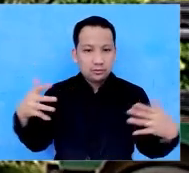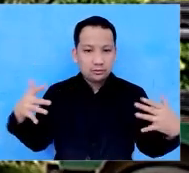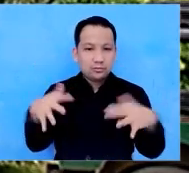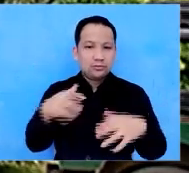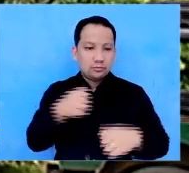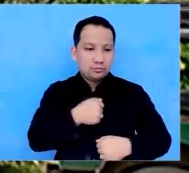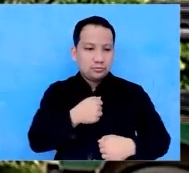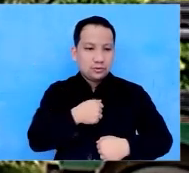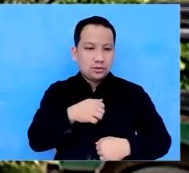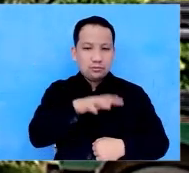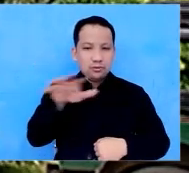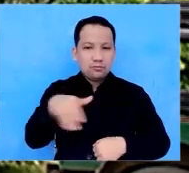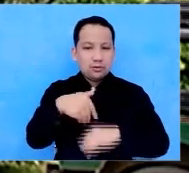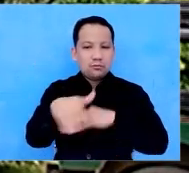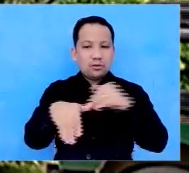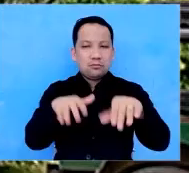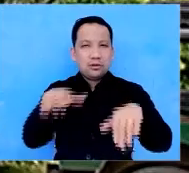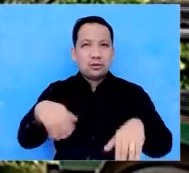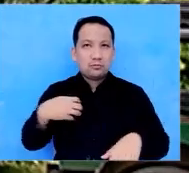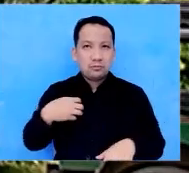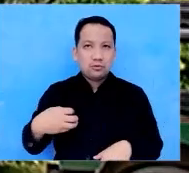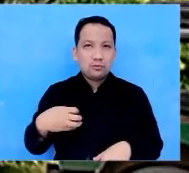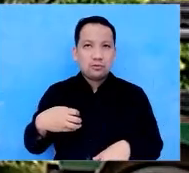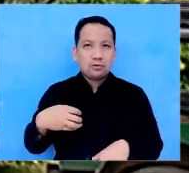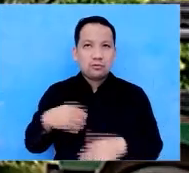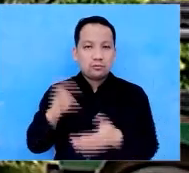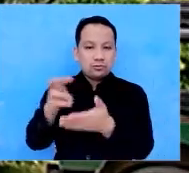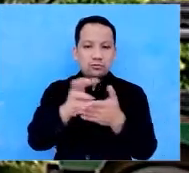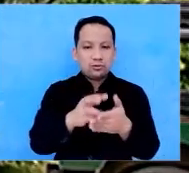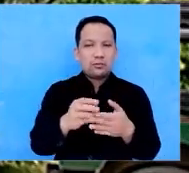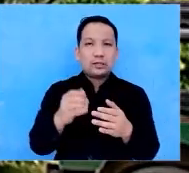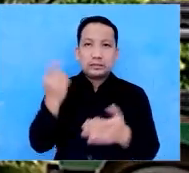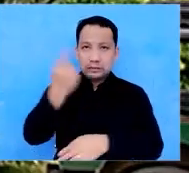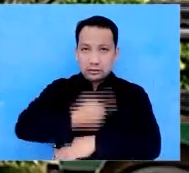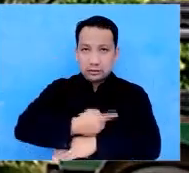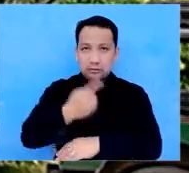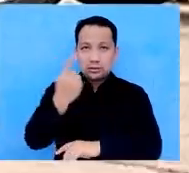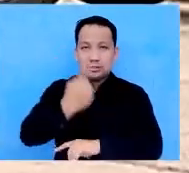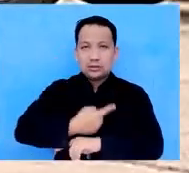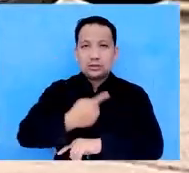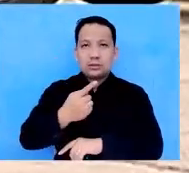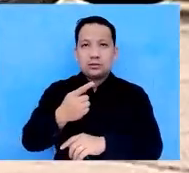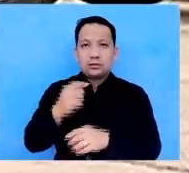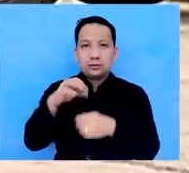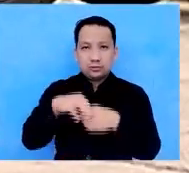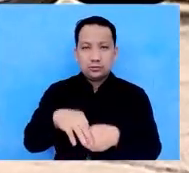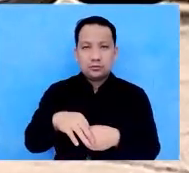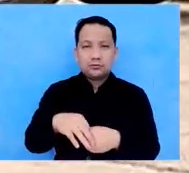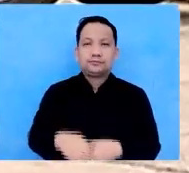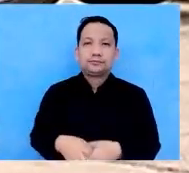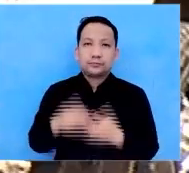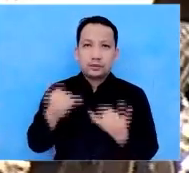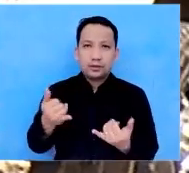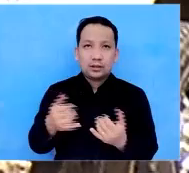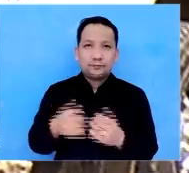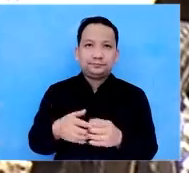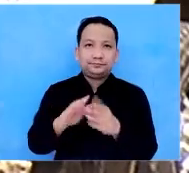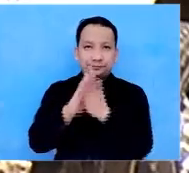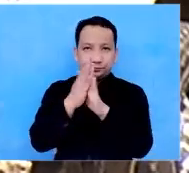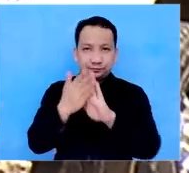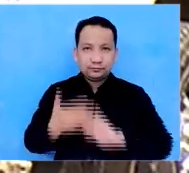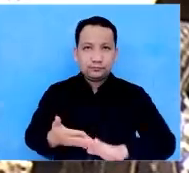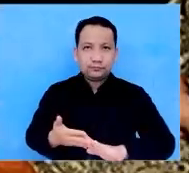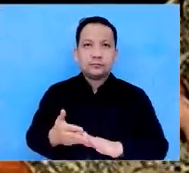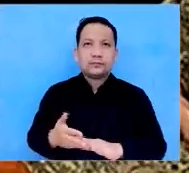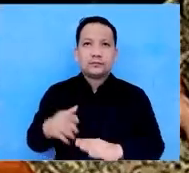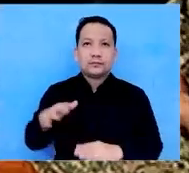at kapulisan daw ang kanilang ide-deploy sa mga presinto sa mismong araw ng halalan. Sa ngayon, tahimik at